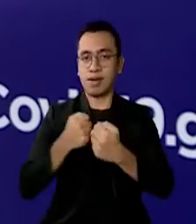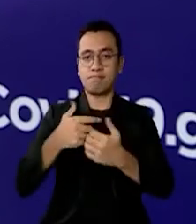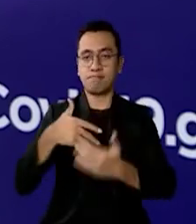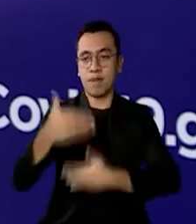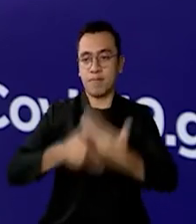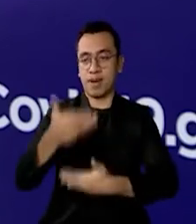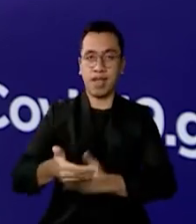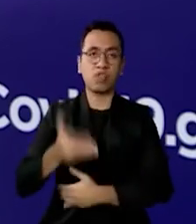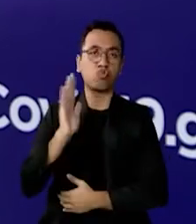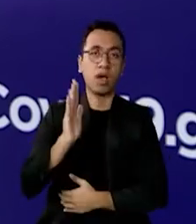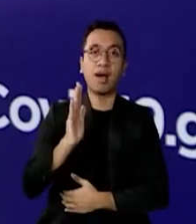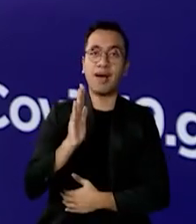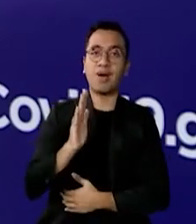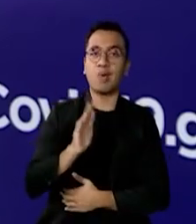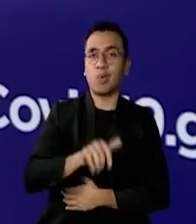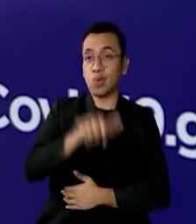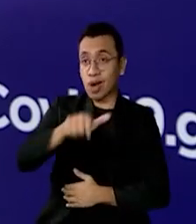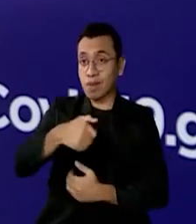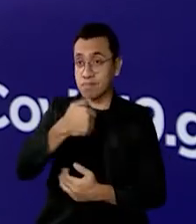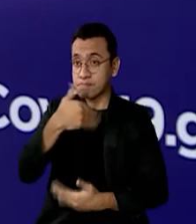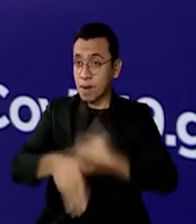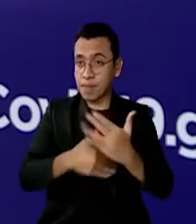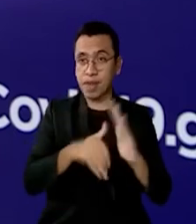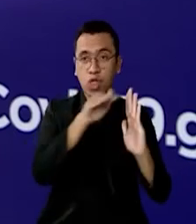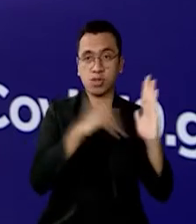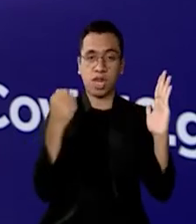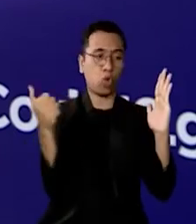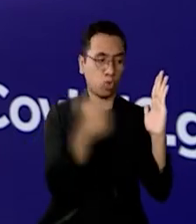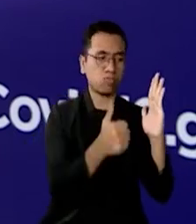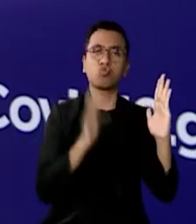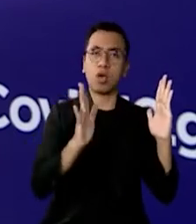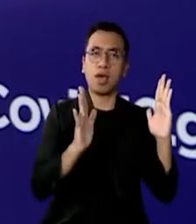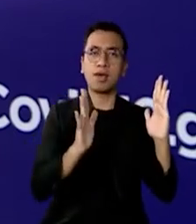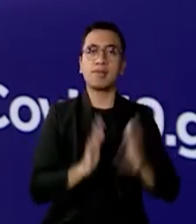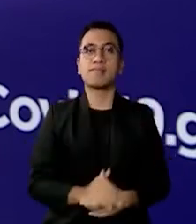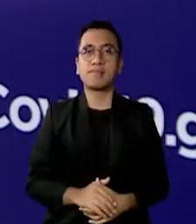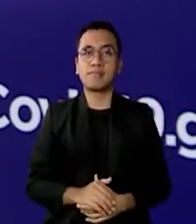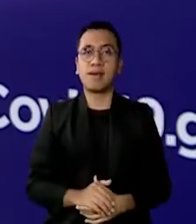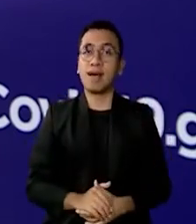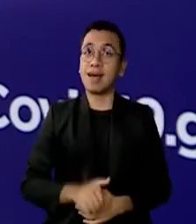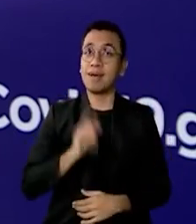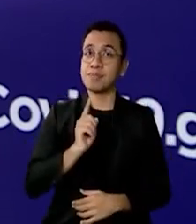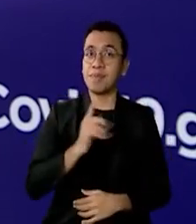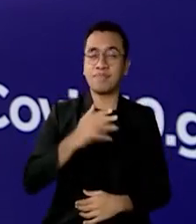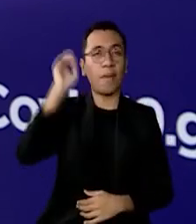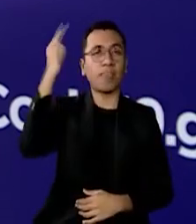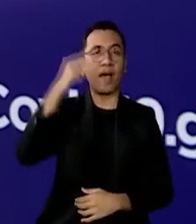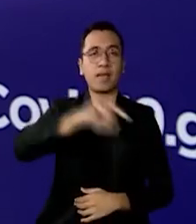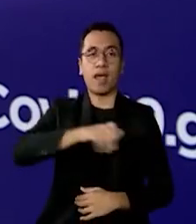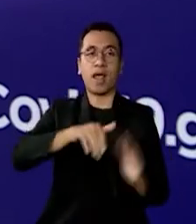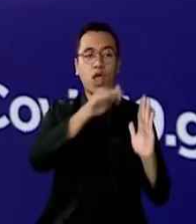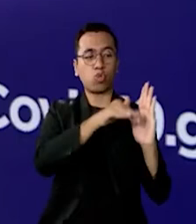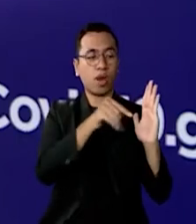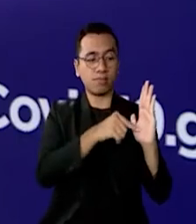sekarang Bahkan mereka ini memang lebih disiplin sebenarnya untuk mentaati semua aturan dan anjuran yang dilakukan oleh pemerintah daerah